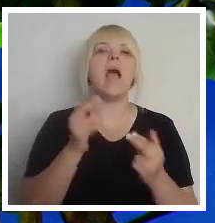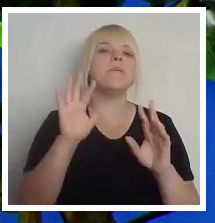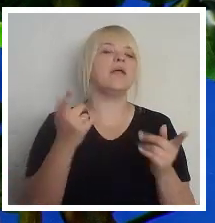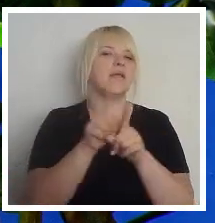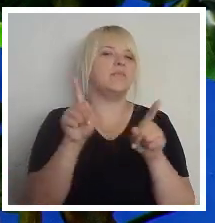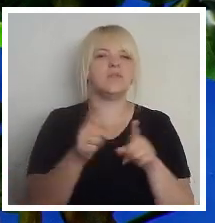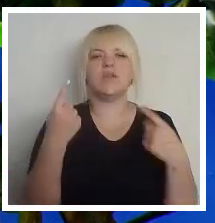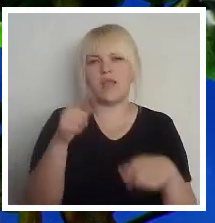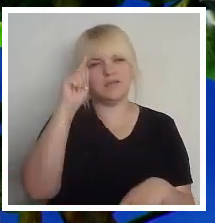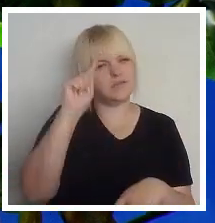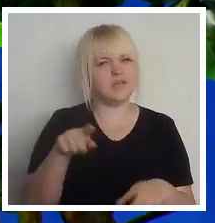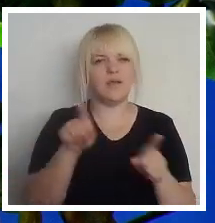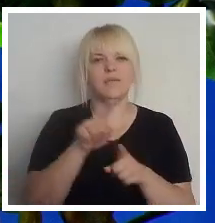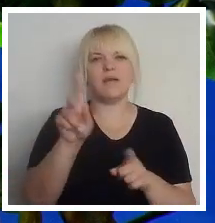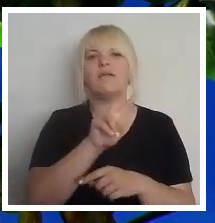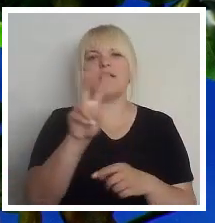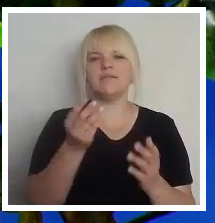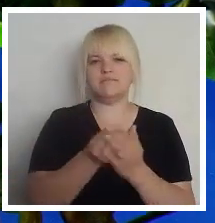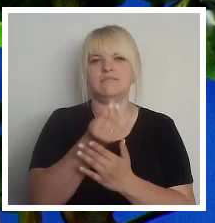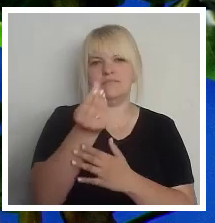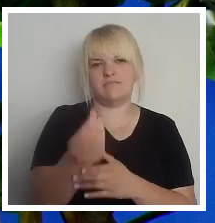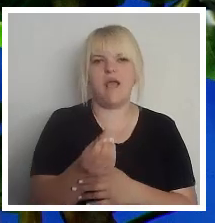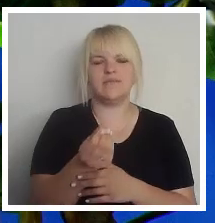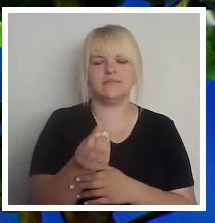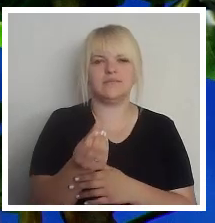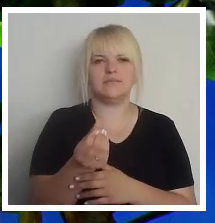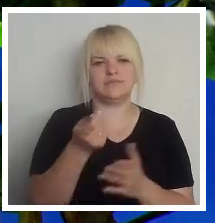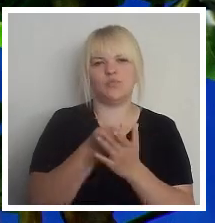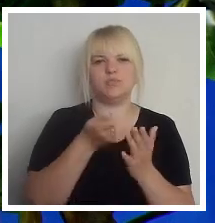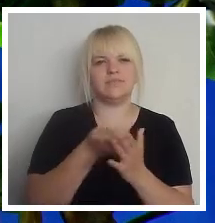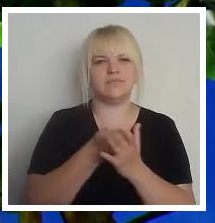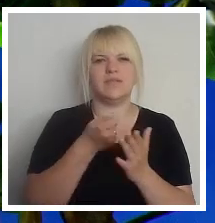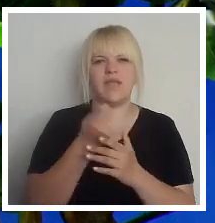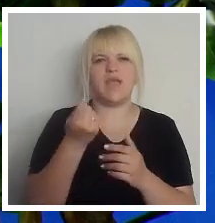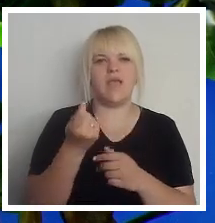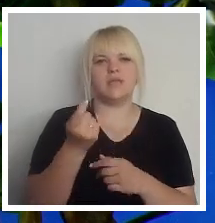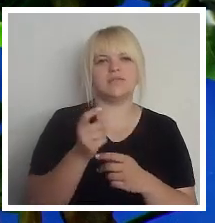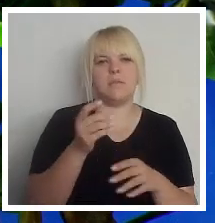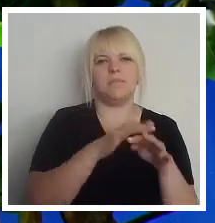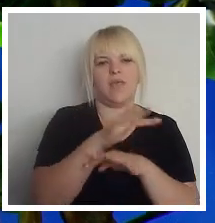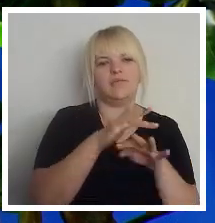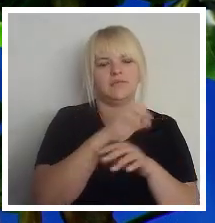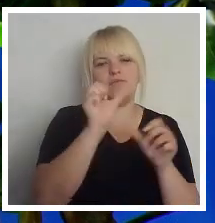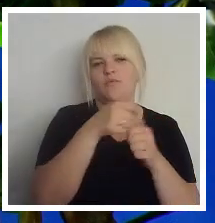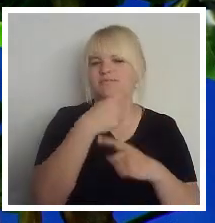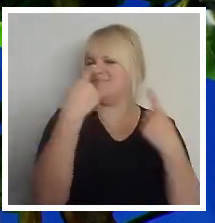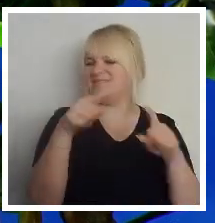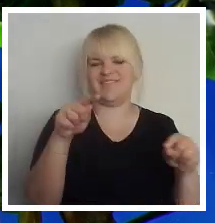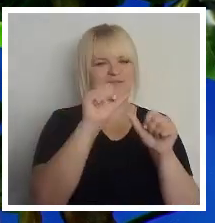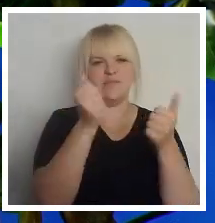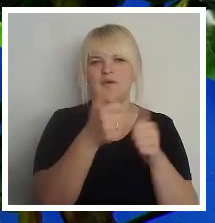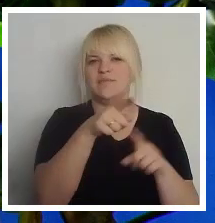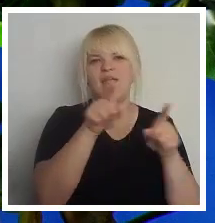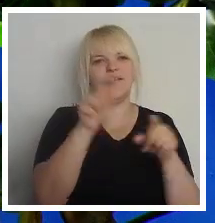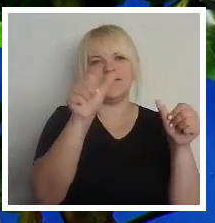zinām, kas subsidē sabiedriskos medijas. Tādēļ komercmedijām ir pavisam cits modelis. Un tur ir jāvarie dažādi, tā skaitā